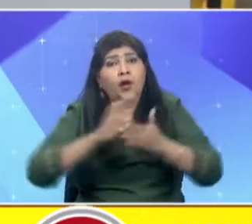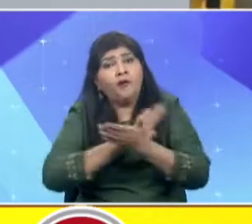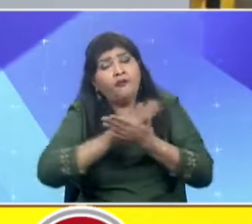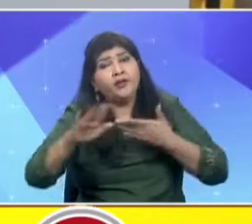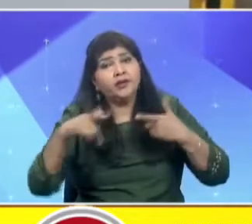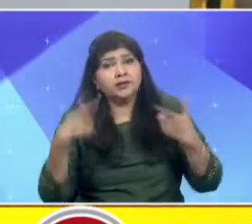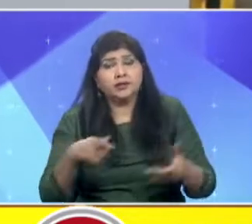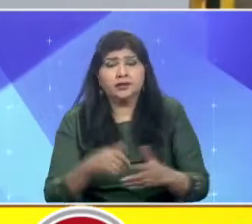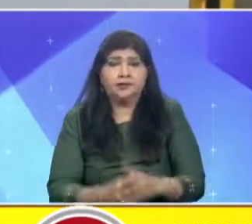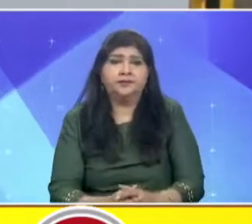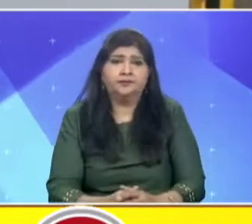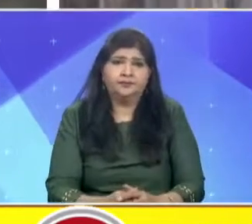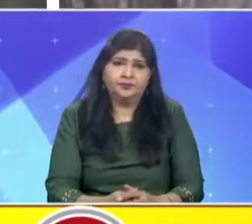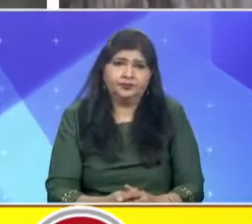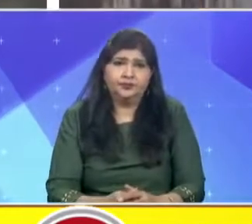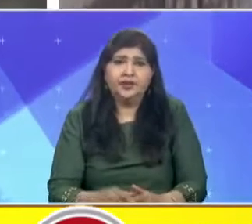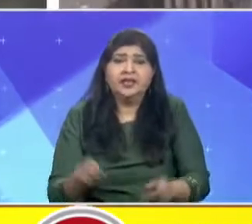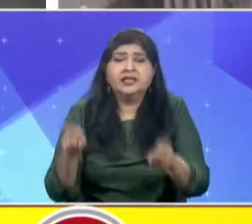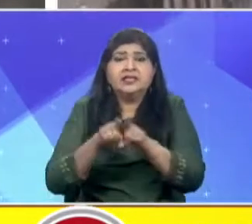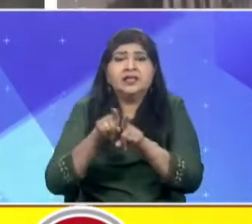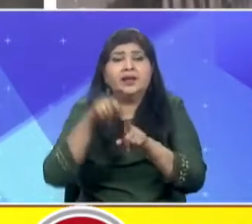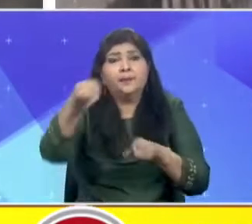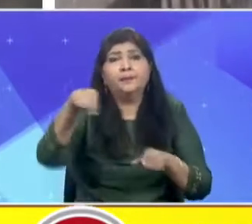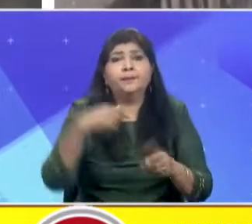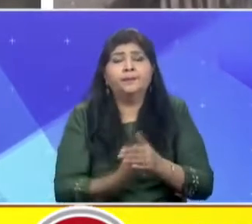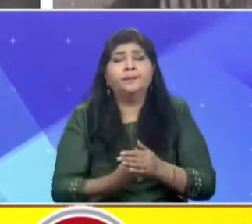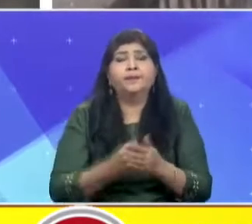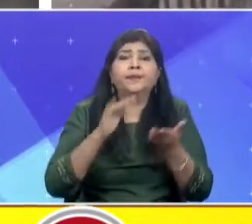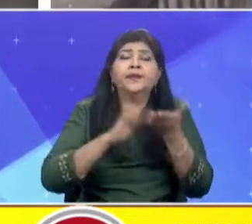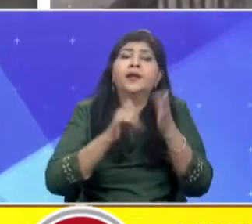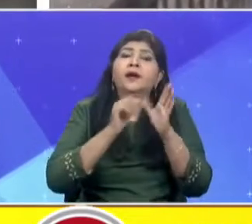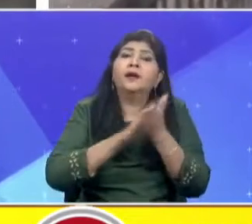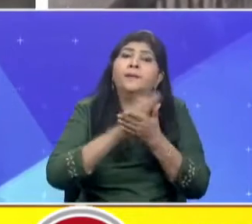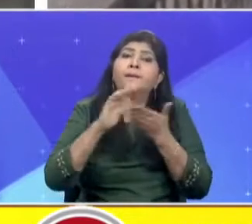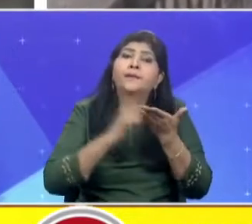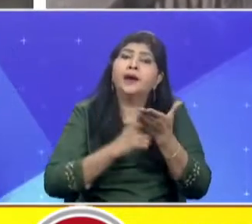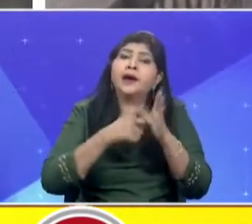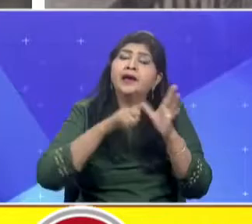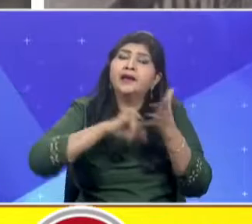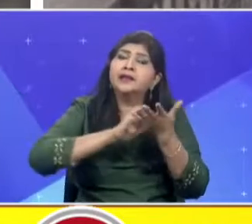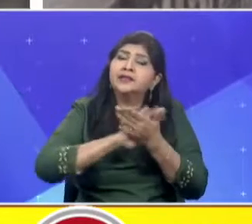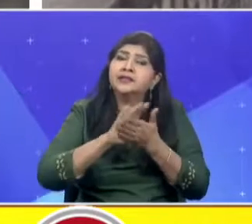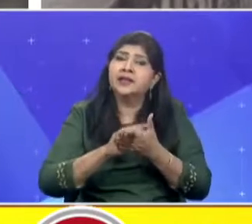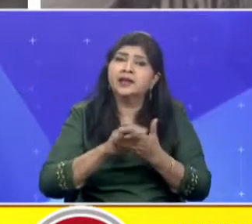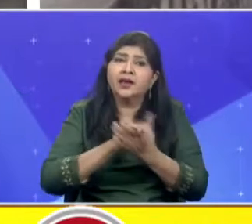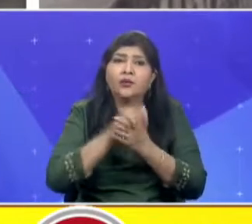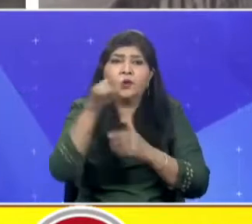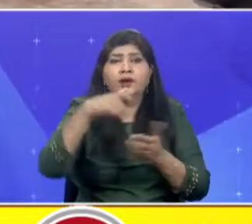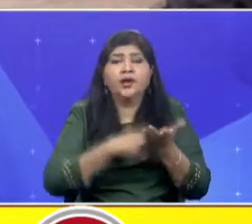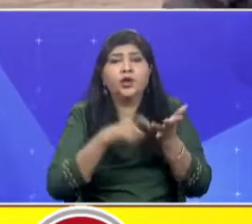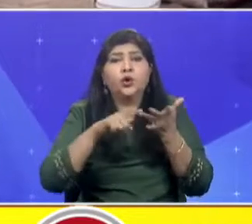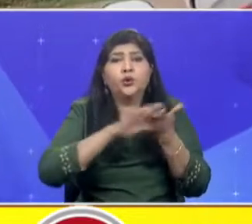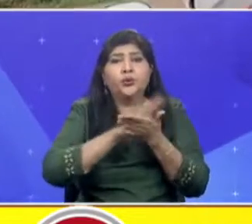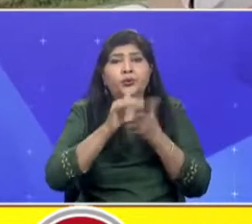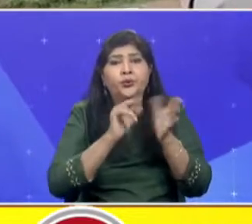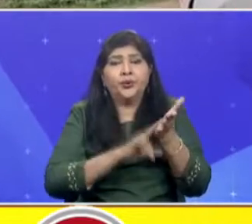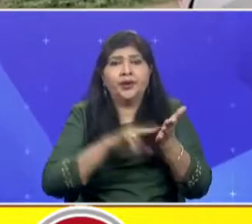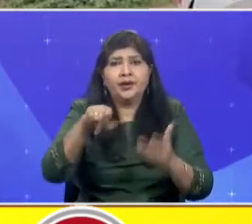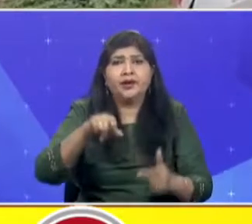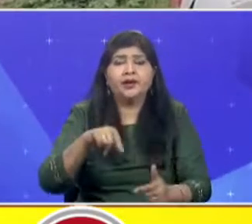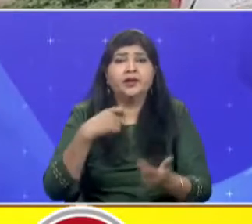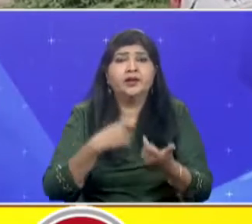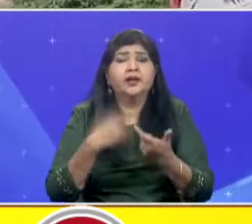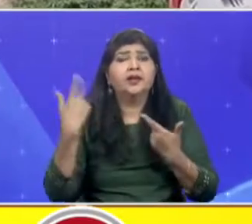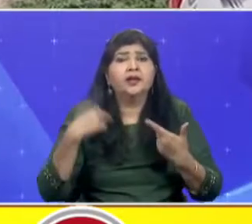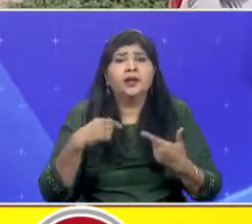पूरा किया। इसी तरह महाराष्ट्र के एक साथी रोहन काले हैं।